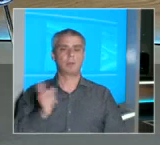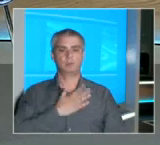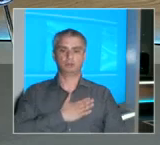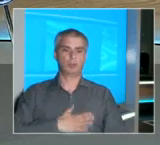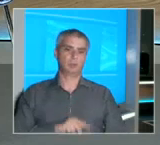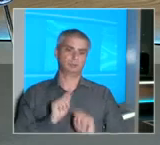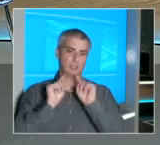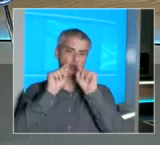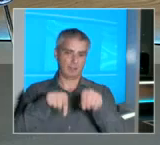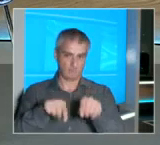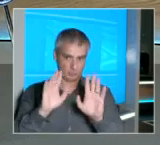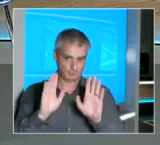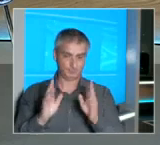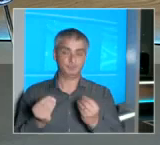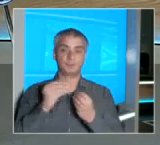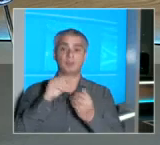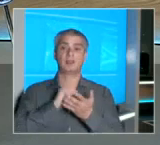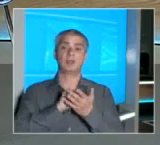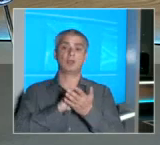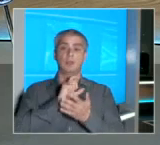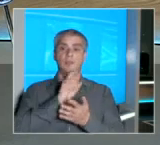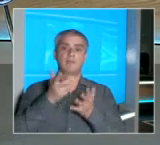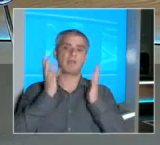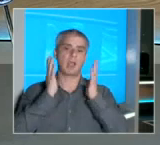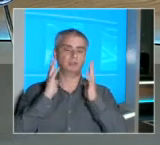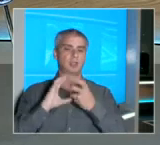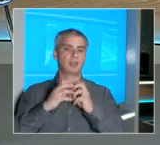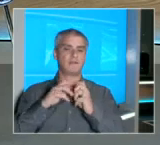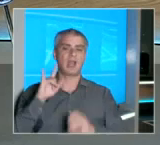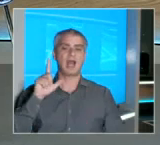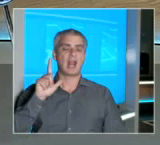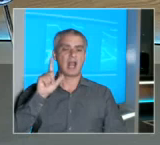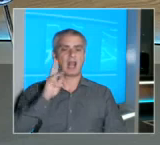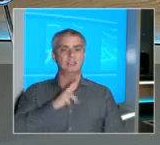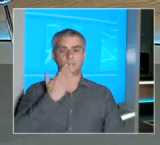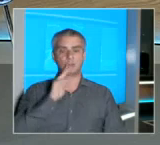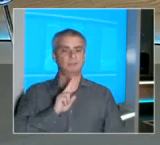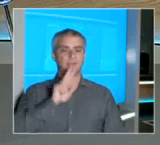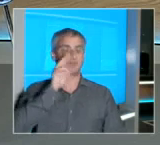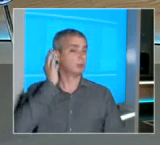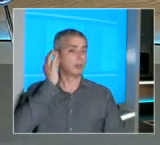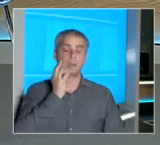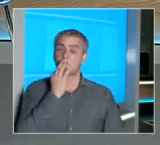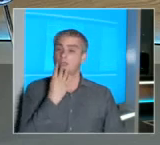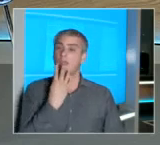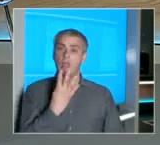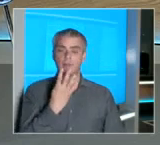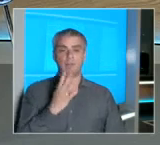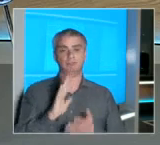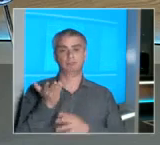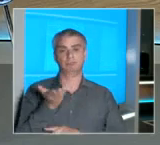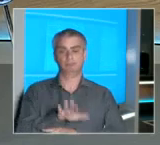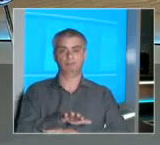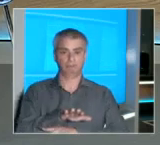שירצה לעבור. עוד במעריב, אסון בכפר חלילה, צפונית לירושלים, ילדה בת 4,